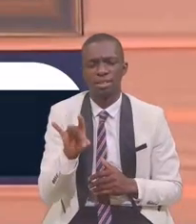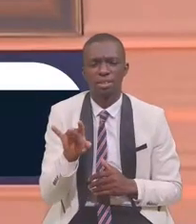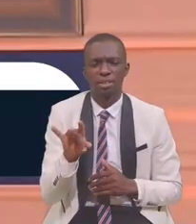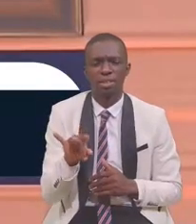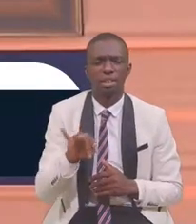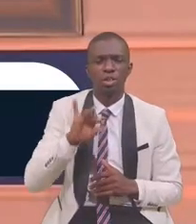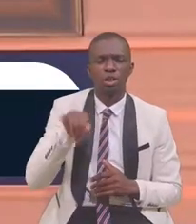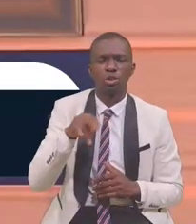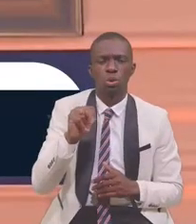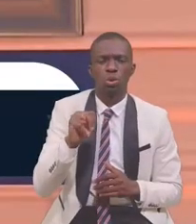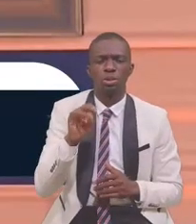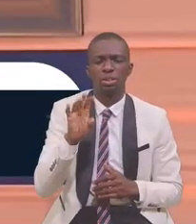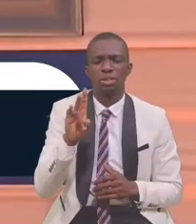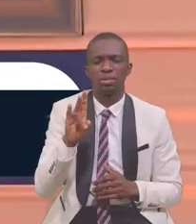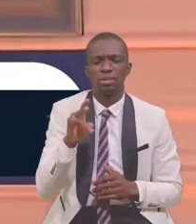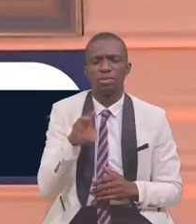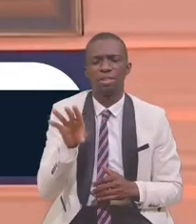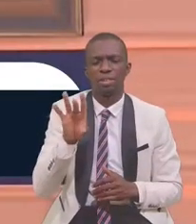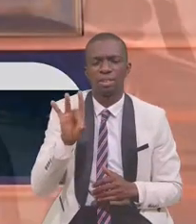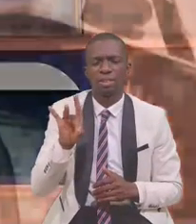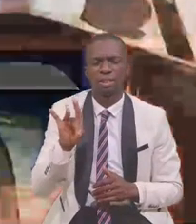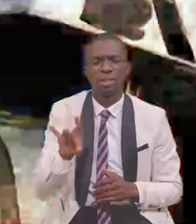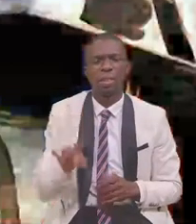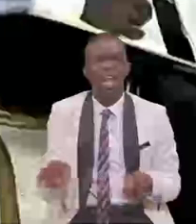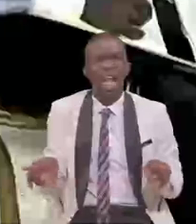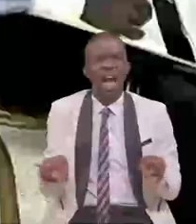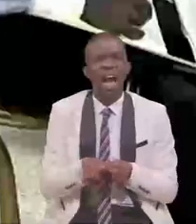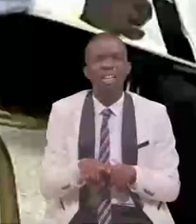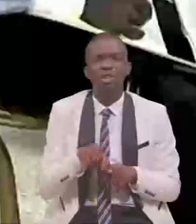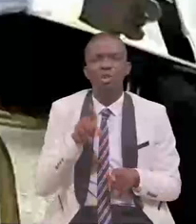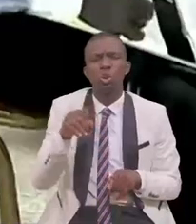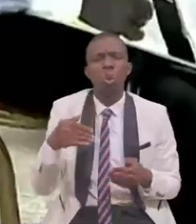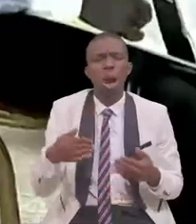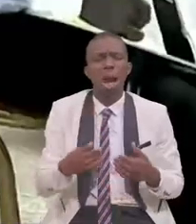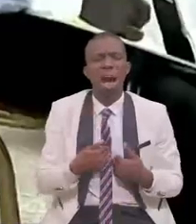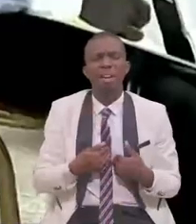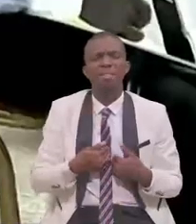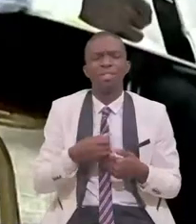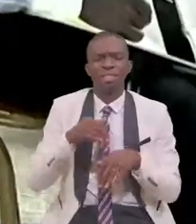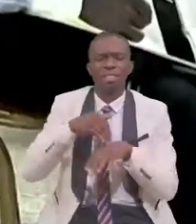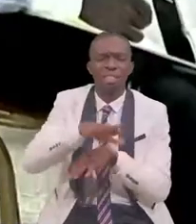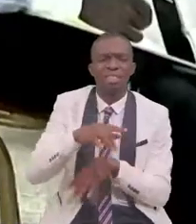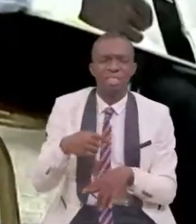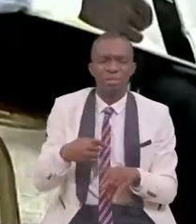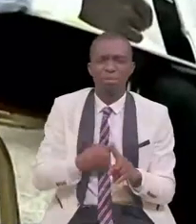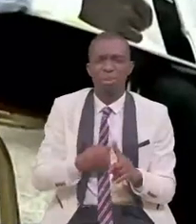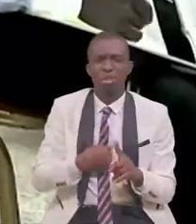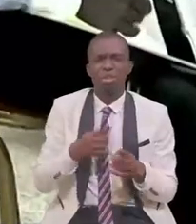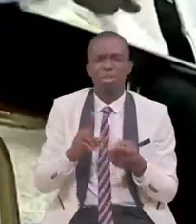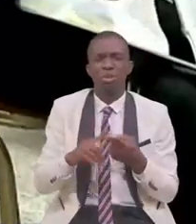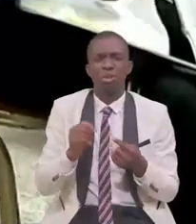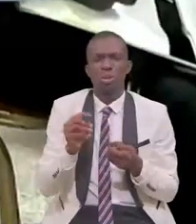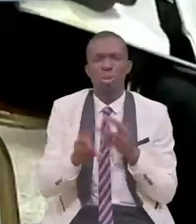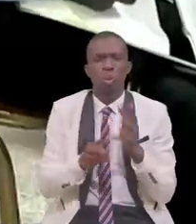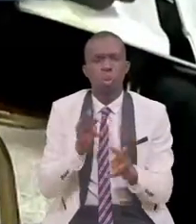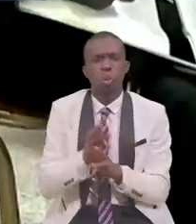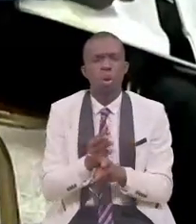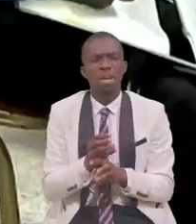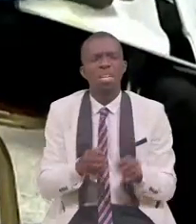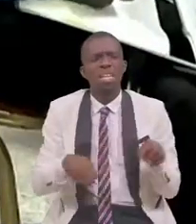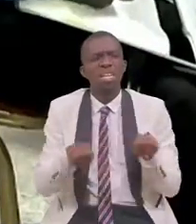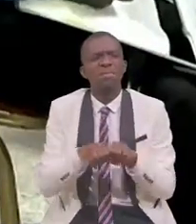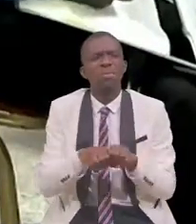Jean 17, verset 18. Comme tu m'as envoyé dans le monde, je les ai aussi envoyés